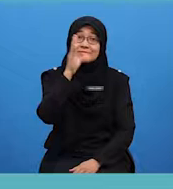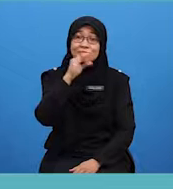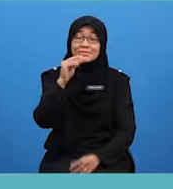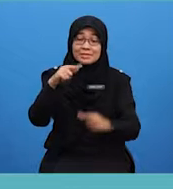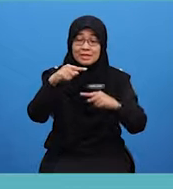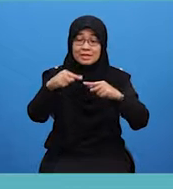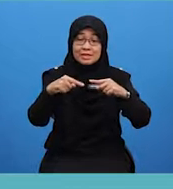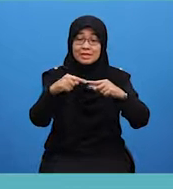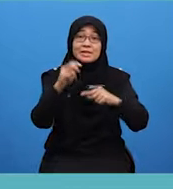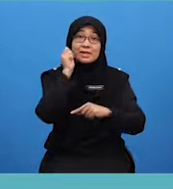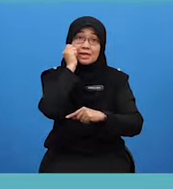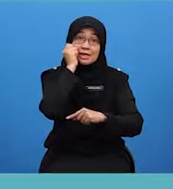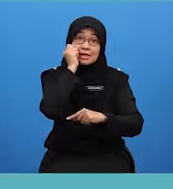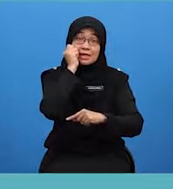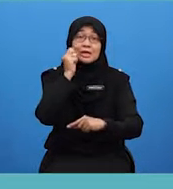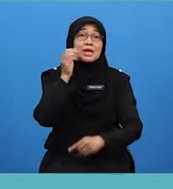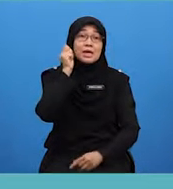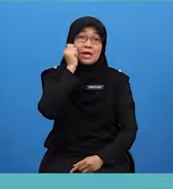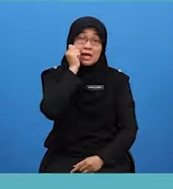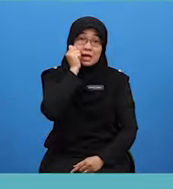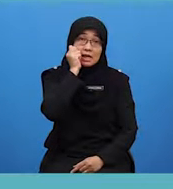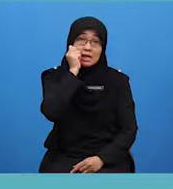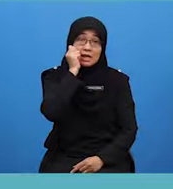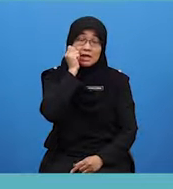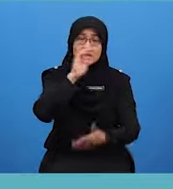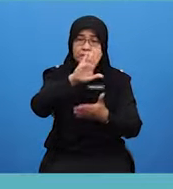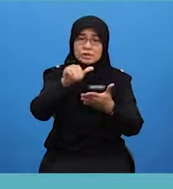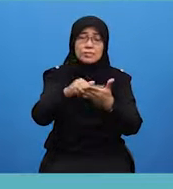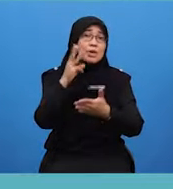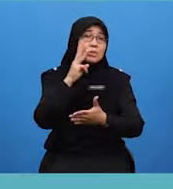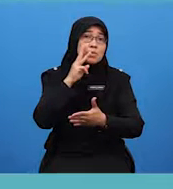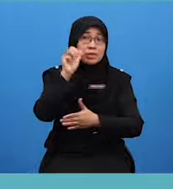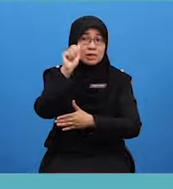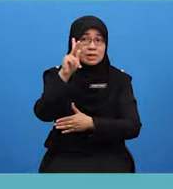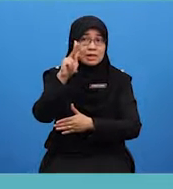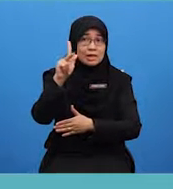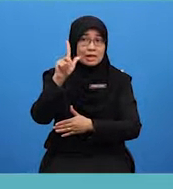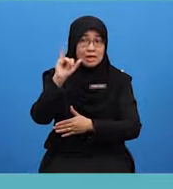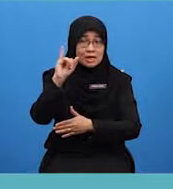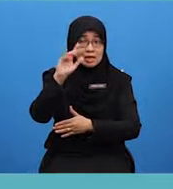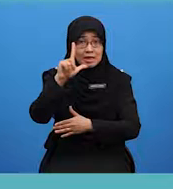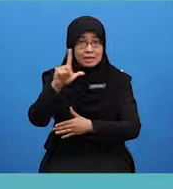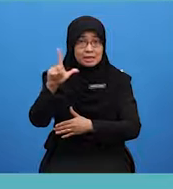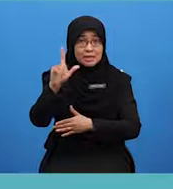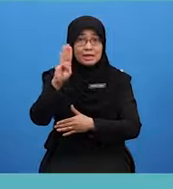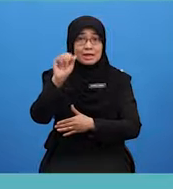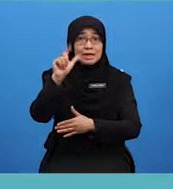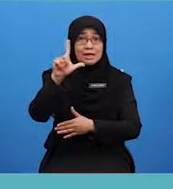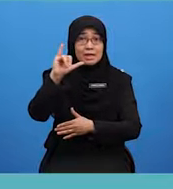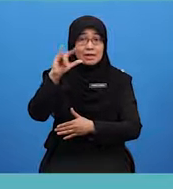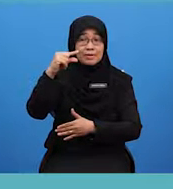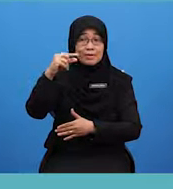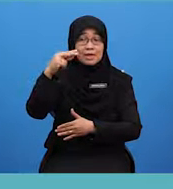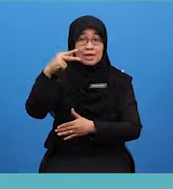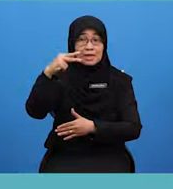Jadi haid akan dialami oleh perempuan yang mencapai akhir baligh, iaitu proses menjadi orang dewasa. Jadi